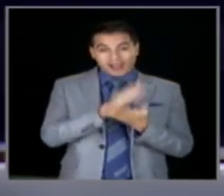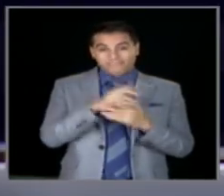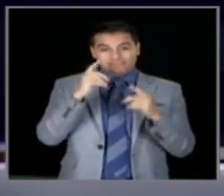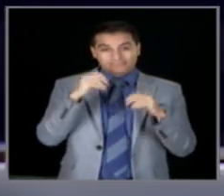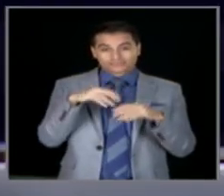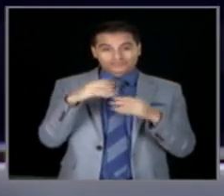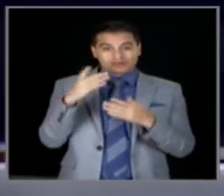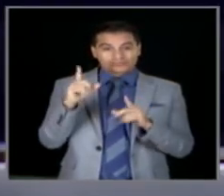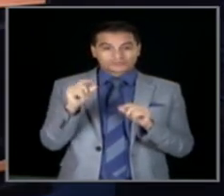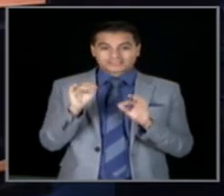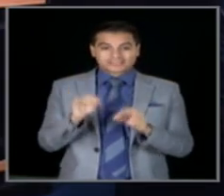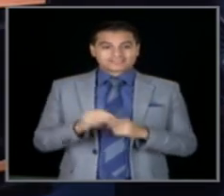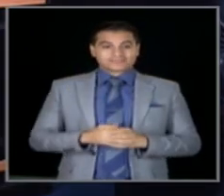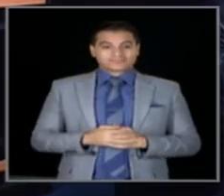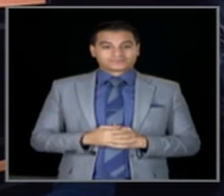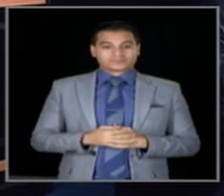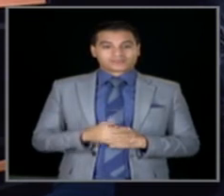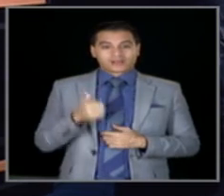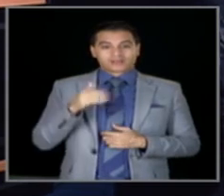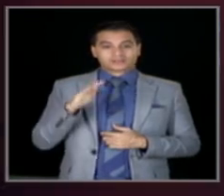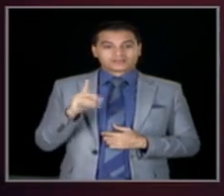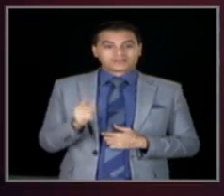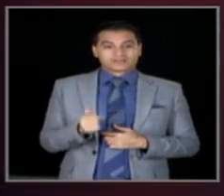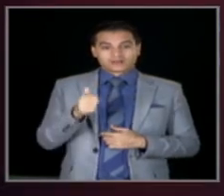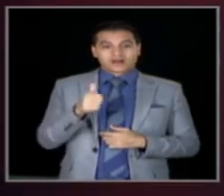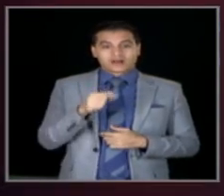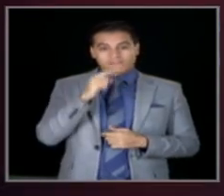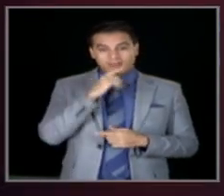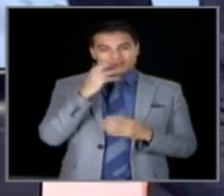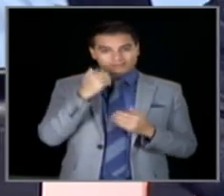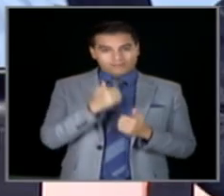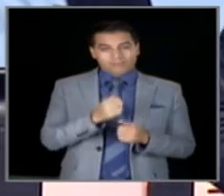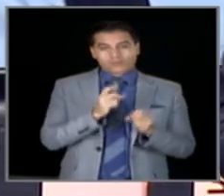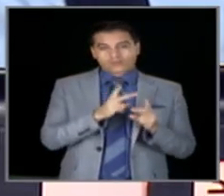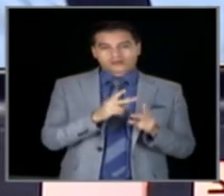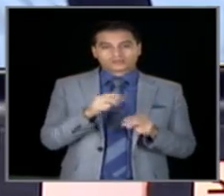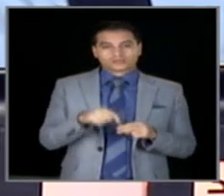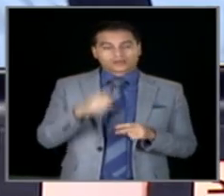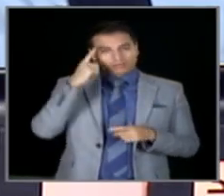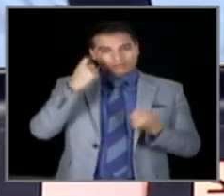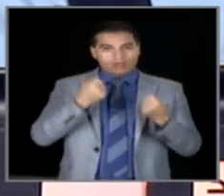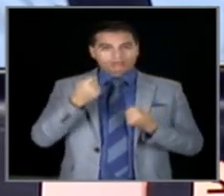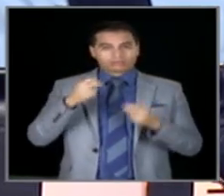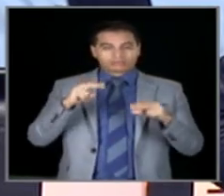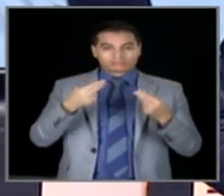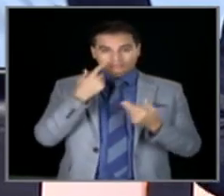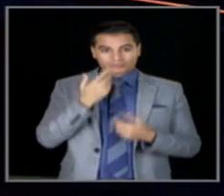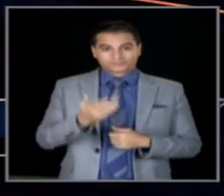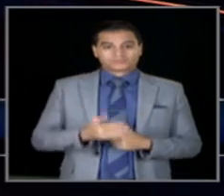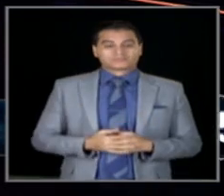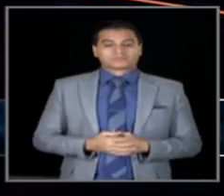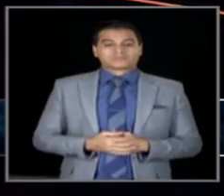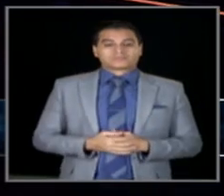يعني ممتاز يعني. إسراء تمام. تحت الضغط